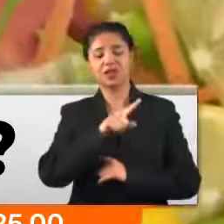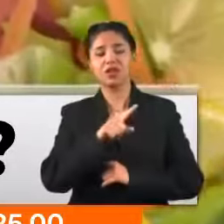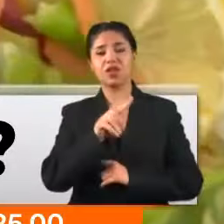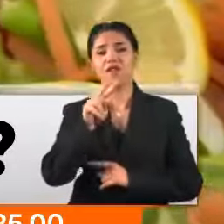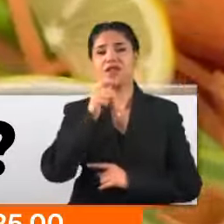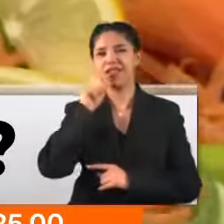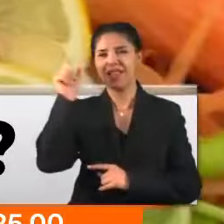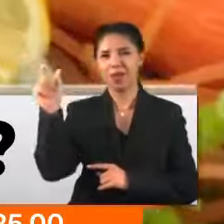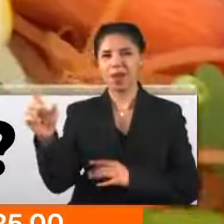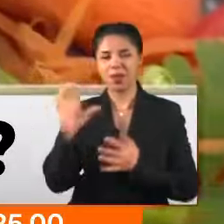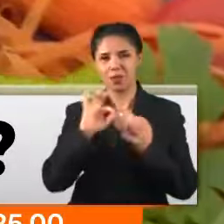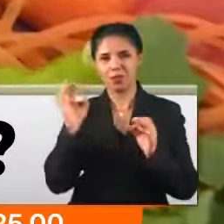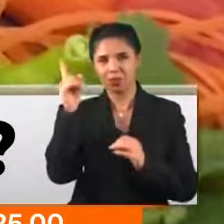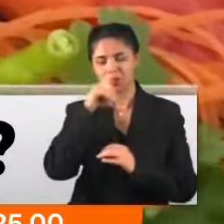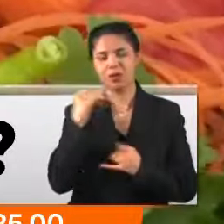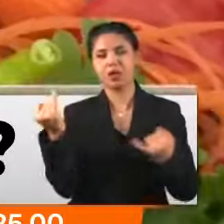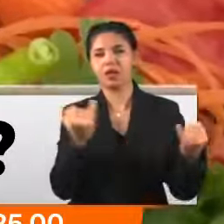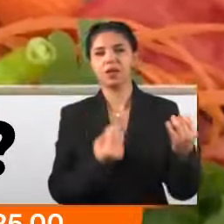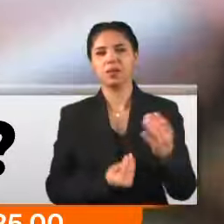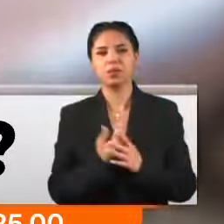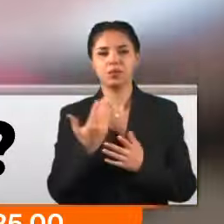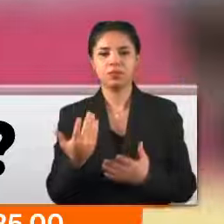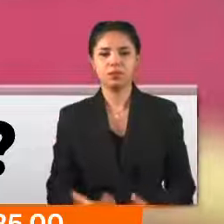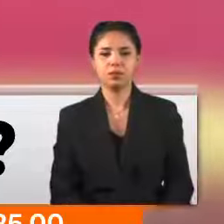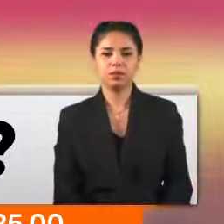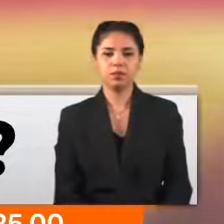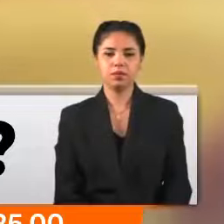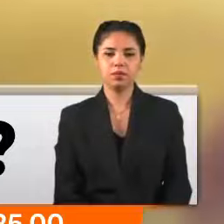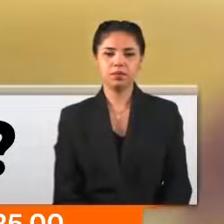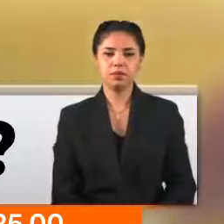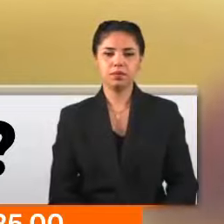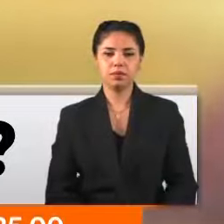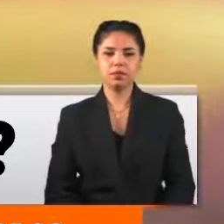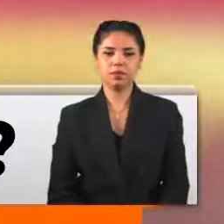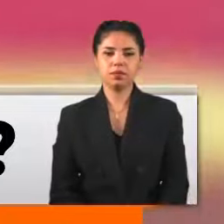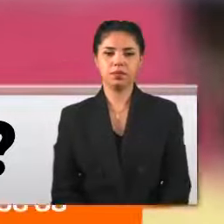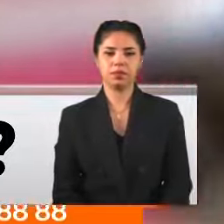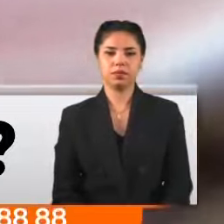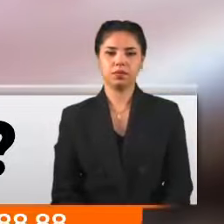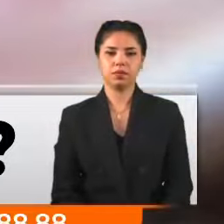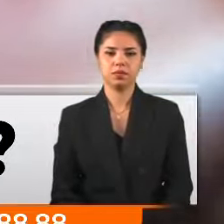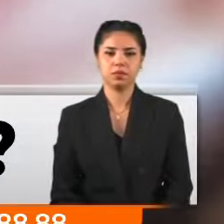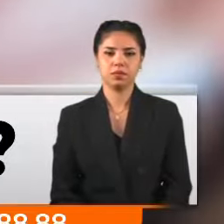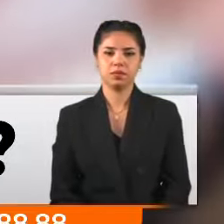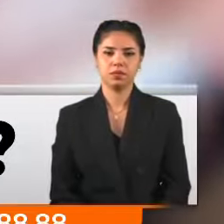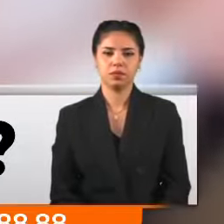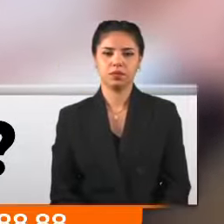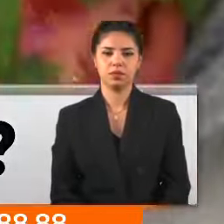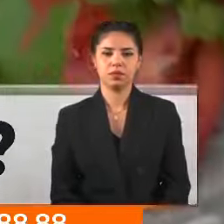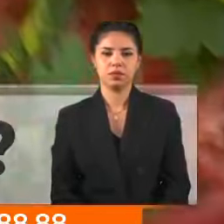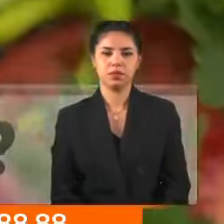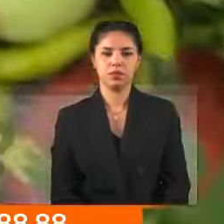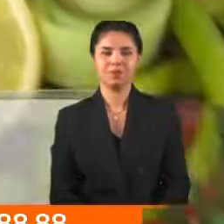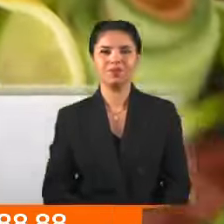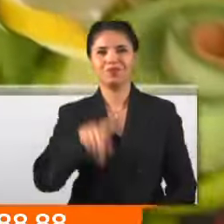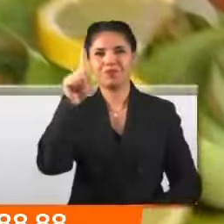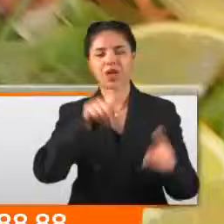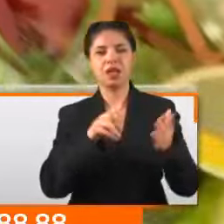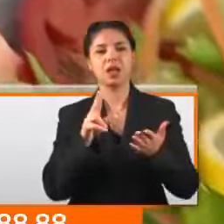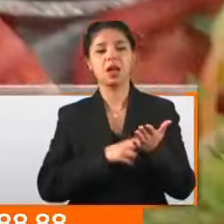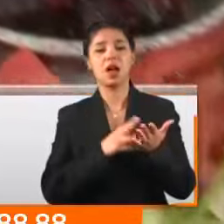Milor'un sözleri ise polemiğin fitilini ateşledi. Bana göre kahvaltı günün en sağlıksız öğünü. Kimi